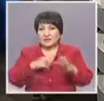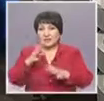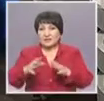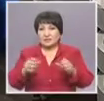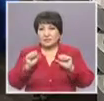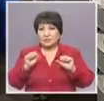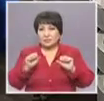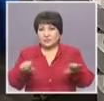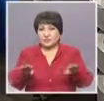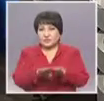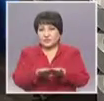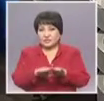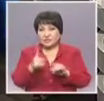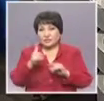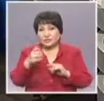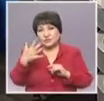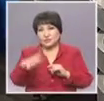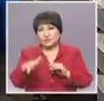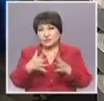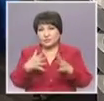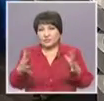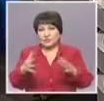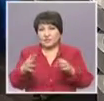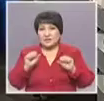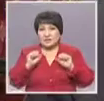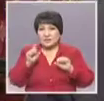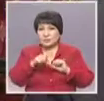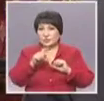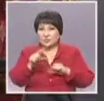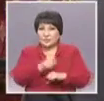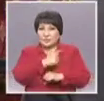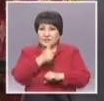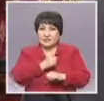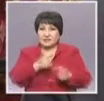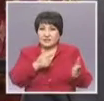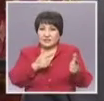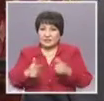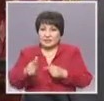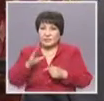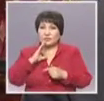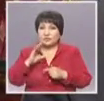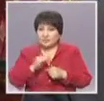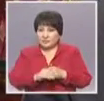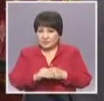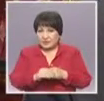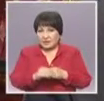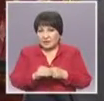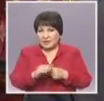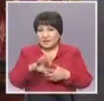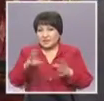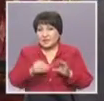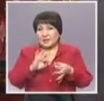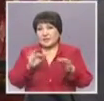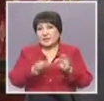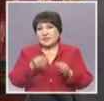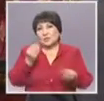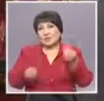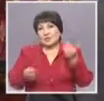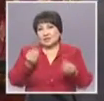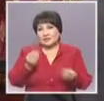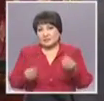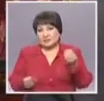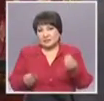150-ден жуық спорт шеберлерін біз қазір дайындап үлгердік. Жалпы мынау олимпиадалық ойындарға,